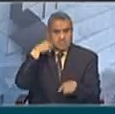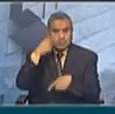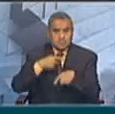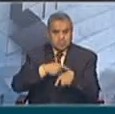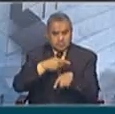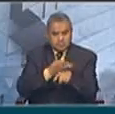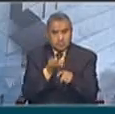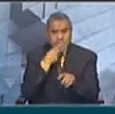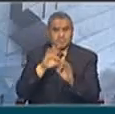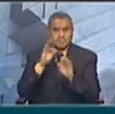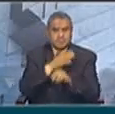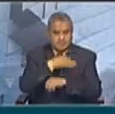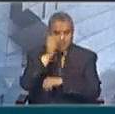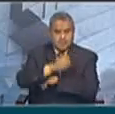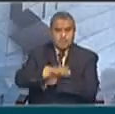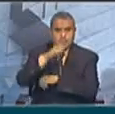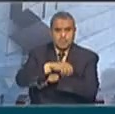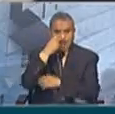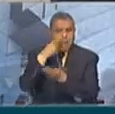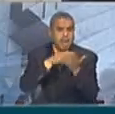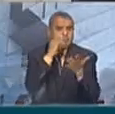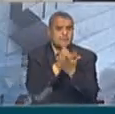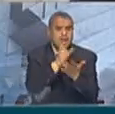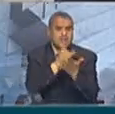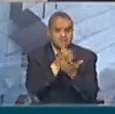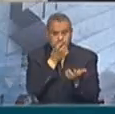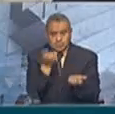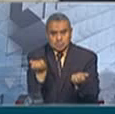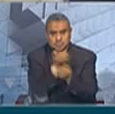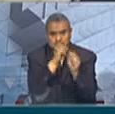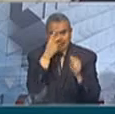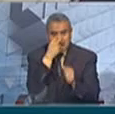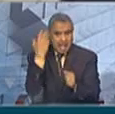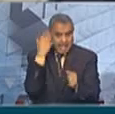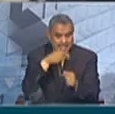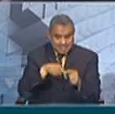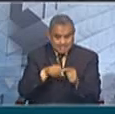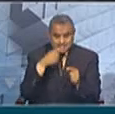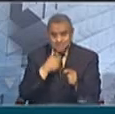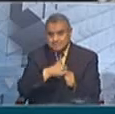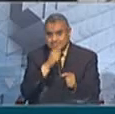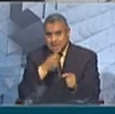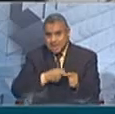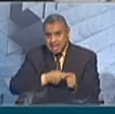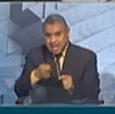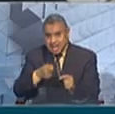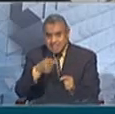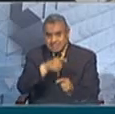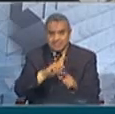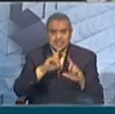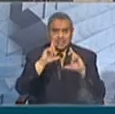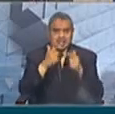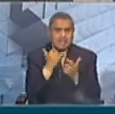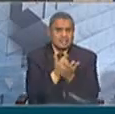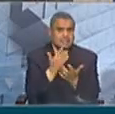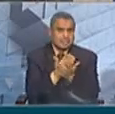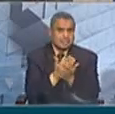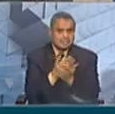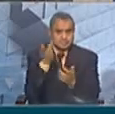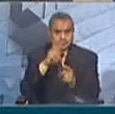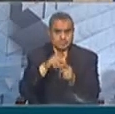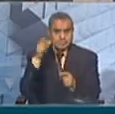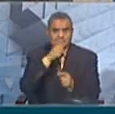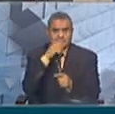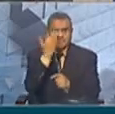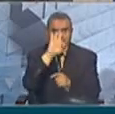مع محاكمة شركاء مفترضين لمنفذ الهجوم الذي استهدف الصحيفة الساخرة. الادعاء